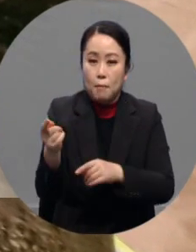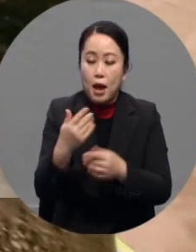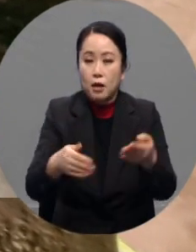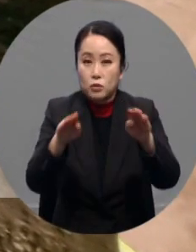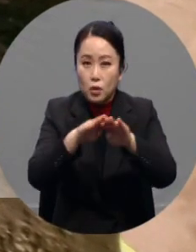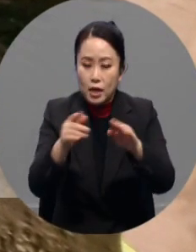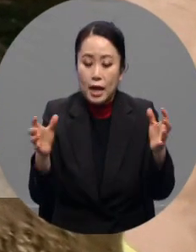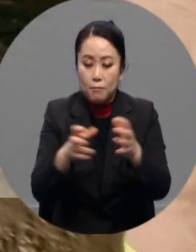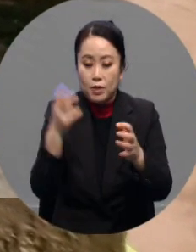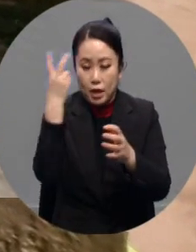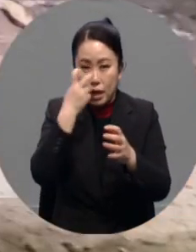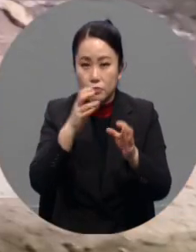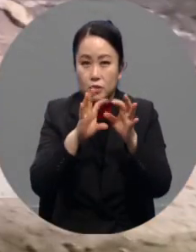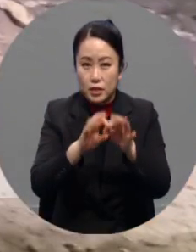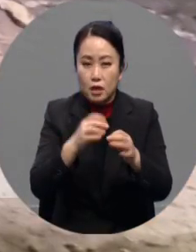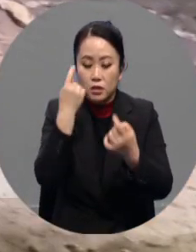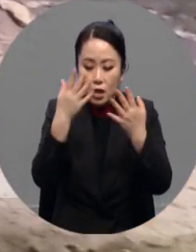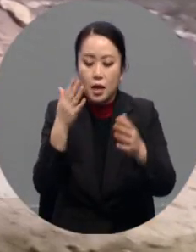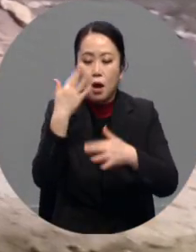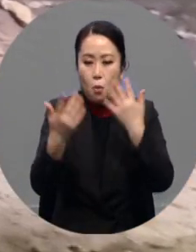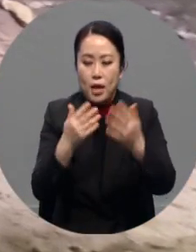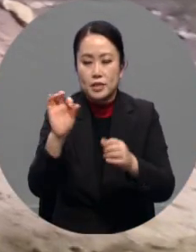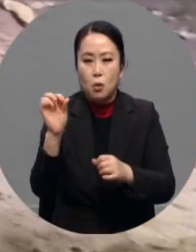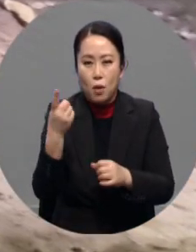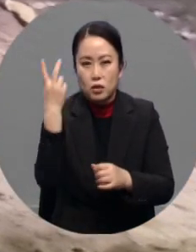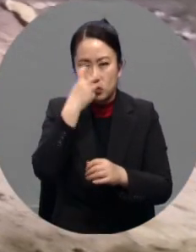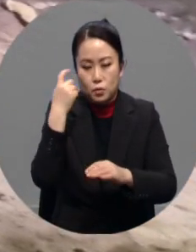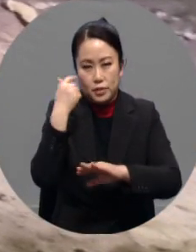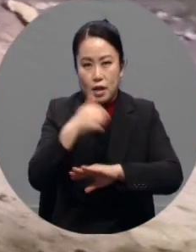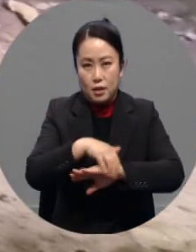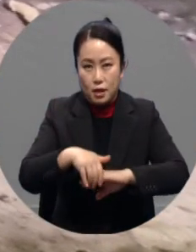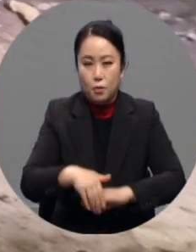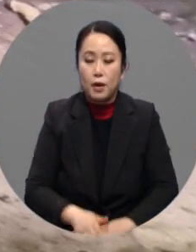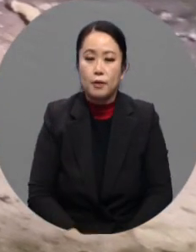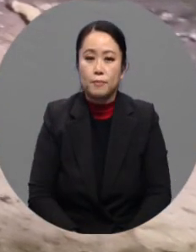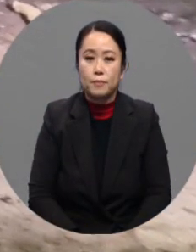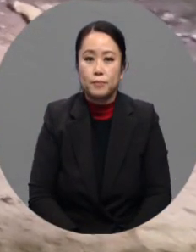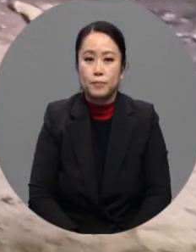소방당국은 합동 감식을 통해 정확한 화재 원인을 조사할 예정입니다.